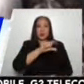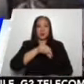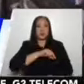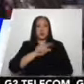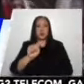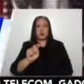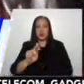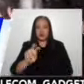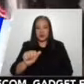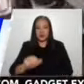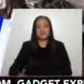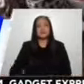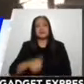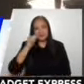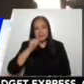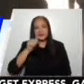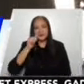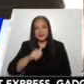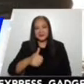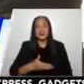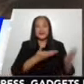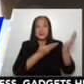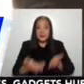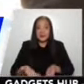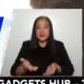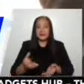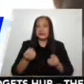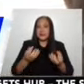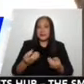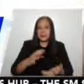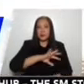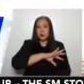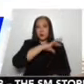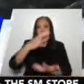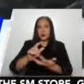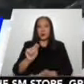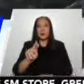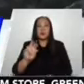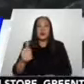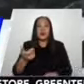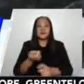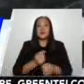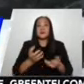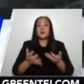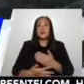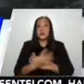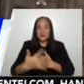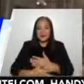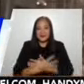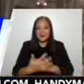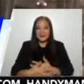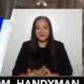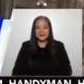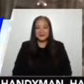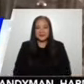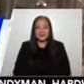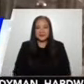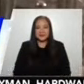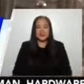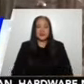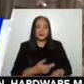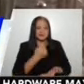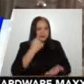araw, ibinabagsak dito ang tuneto nila ng tuna mula sa karagatan upang timbangin at iproseso bago ibenta. Hindi